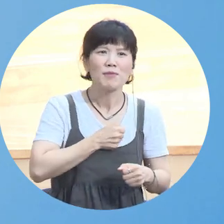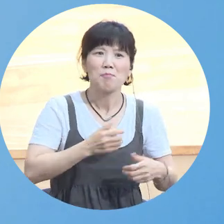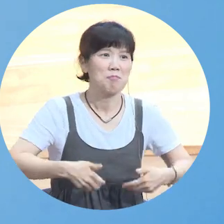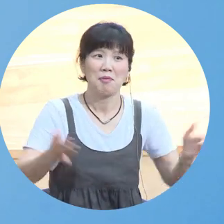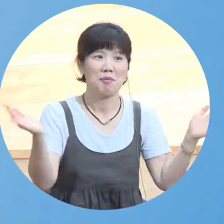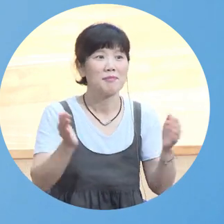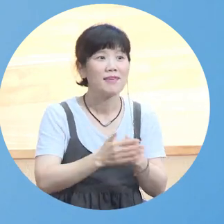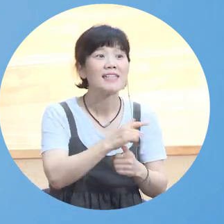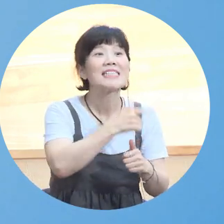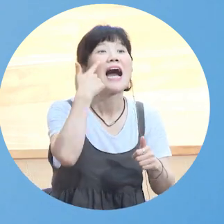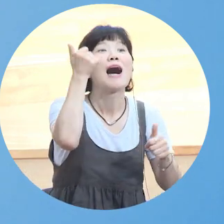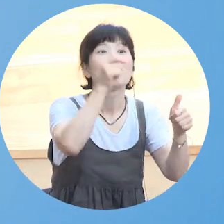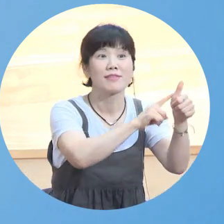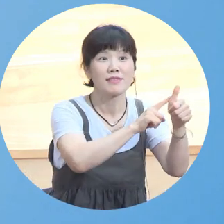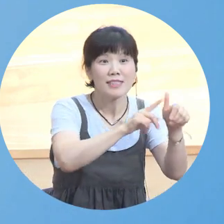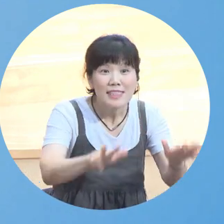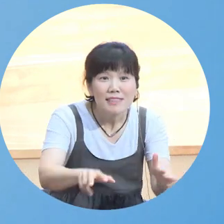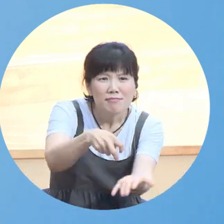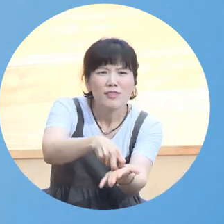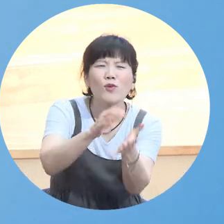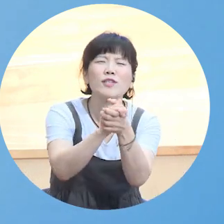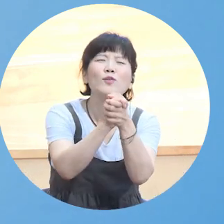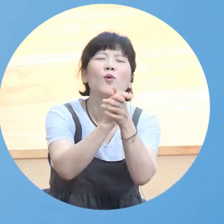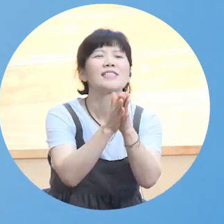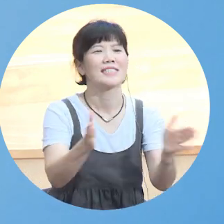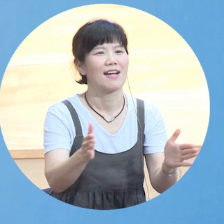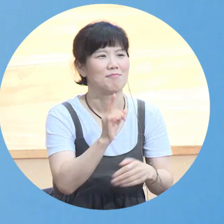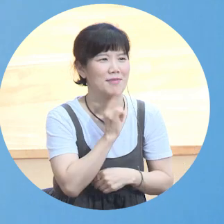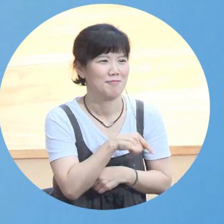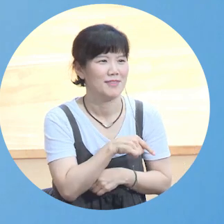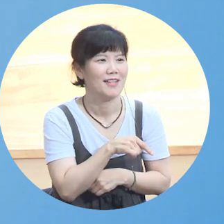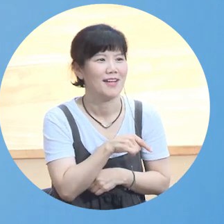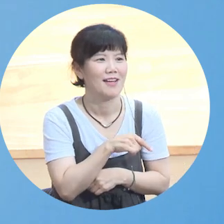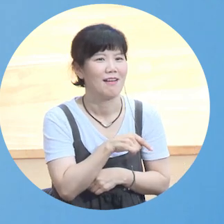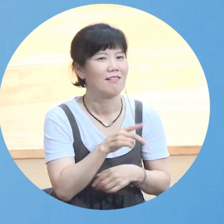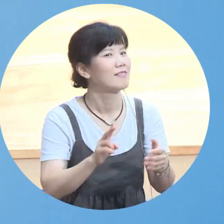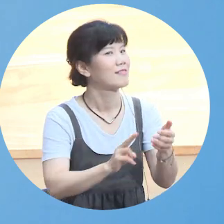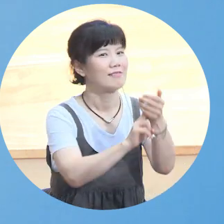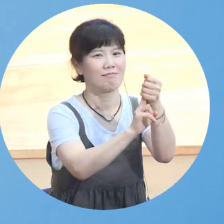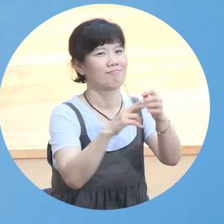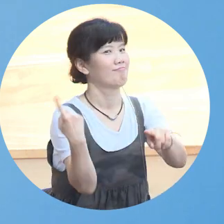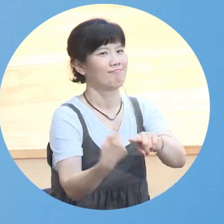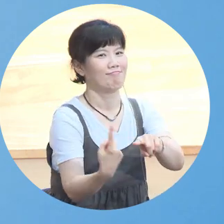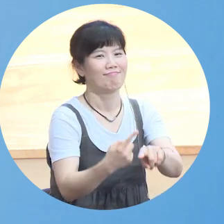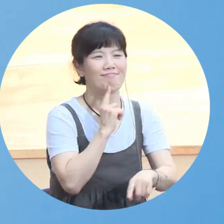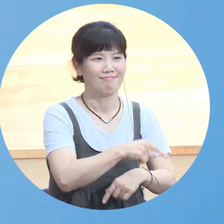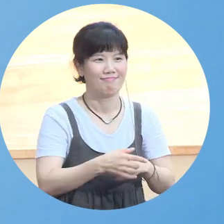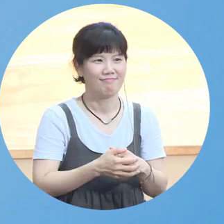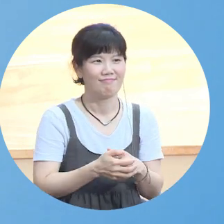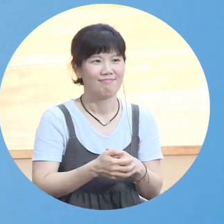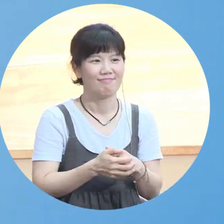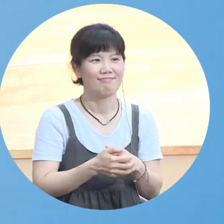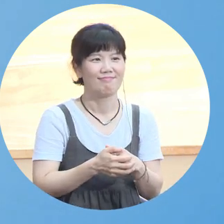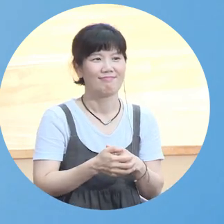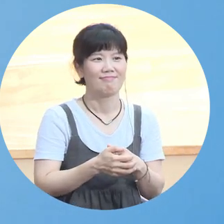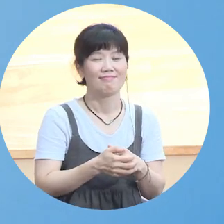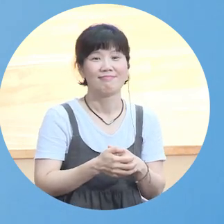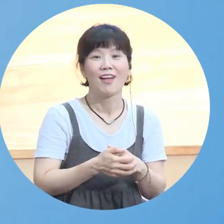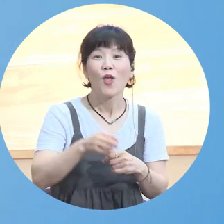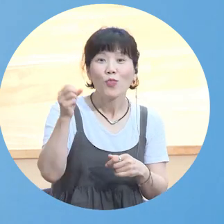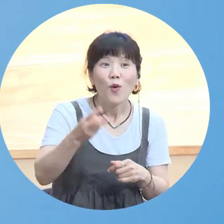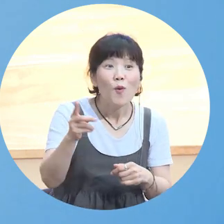무릎을 꿇고 기도를 시작했다 주십시오 q 주시오 더 나아가서 나중에는